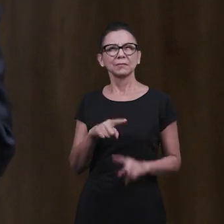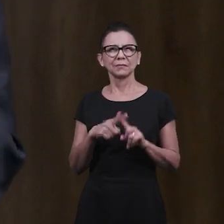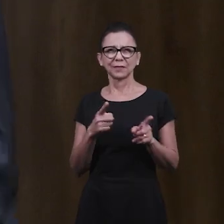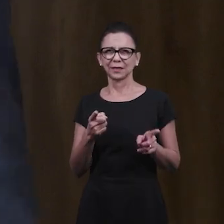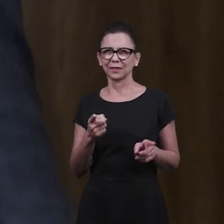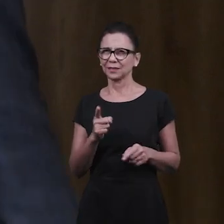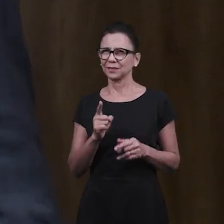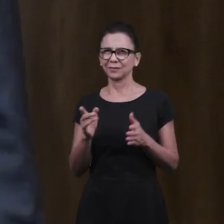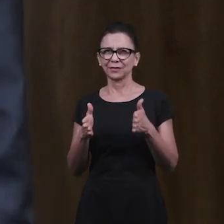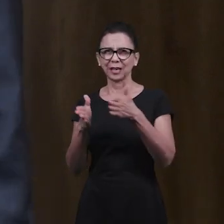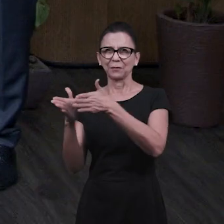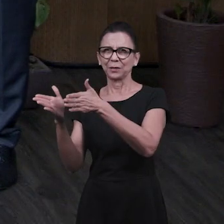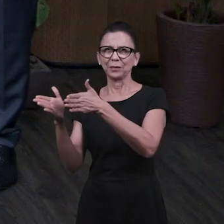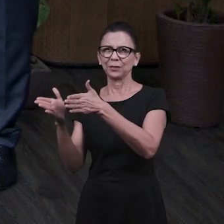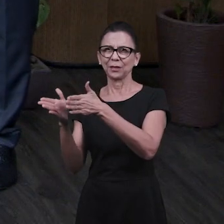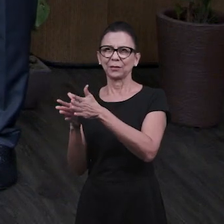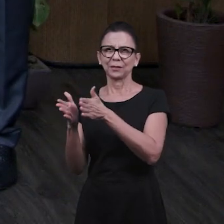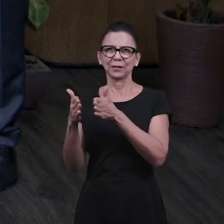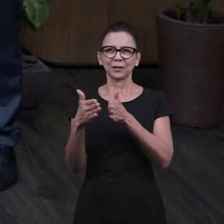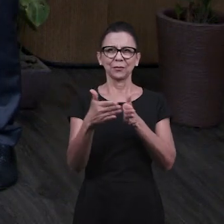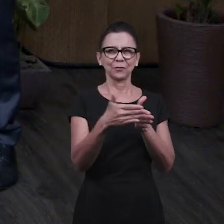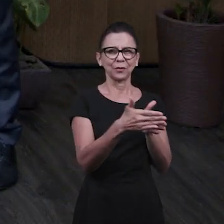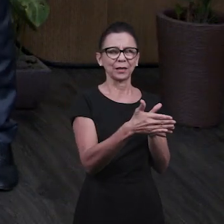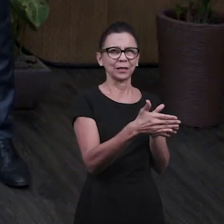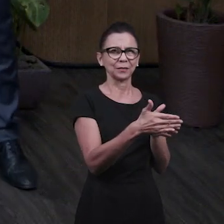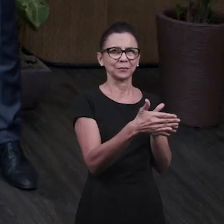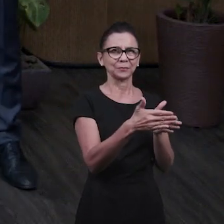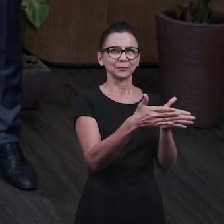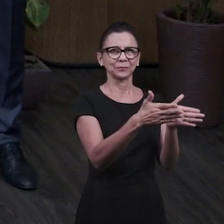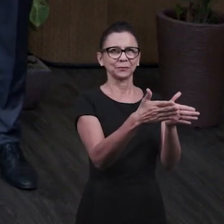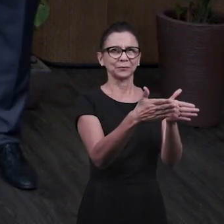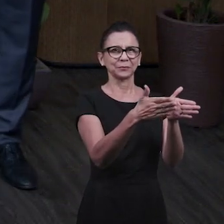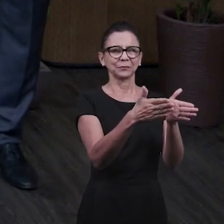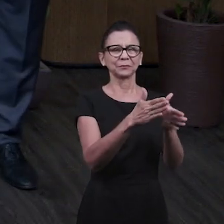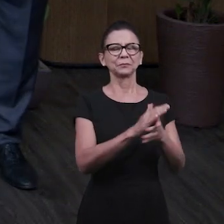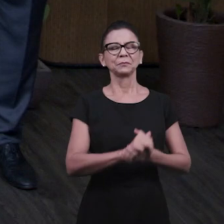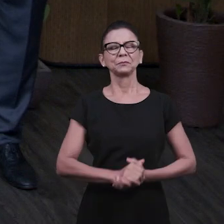vit pas dans le chemin. Elle est au bord du chemin.